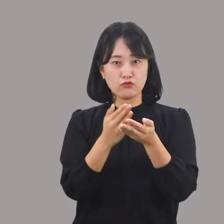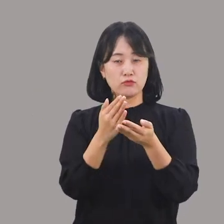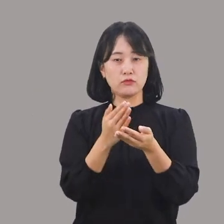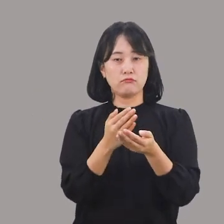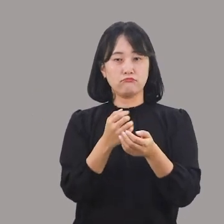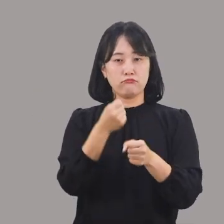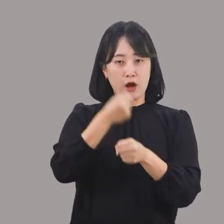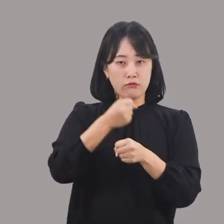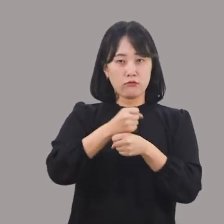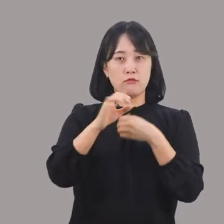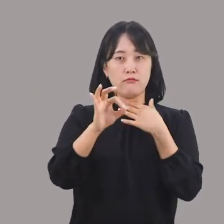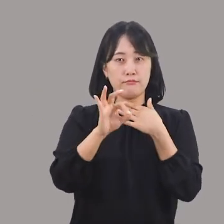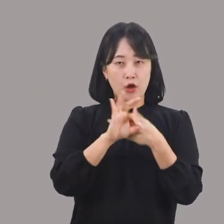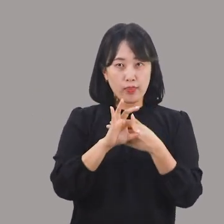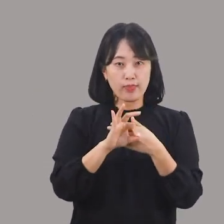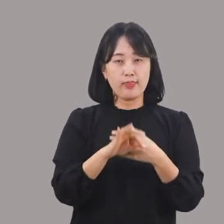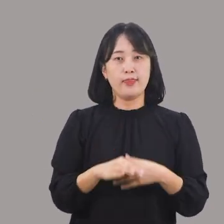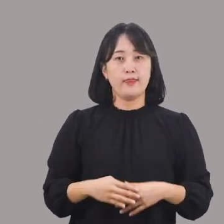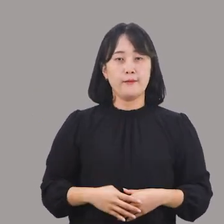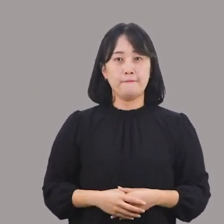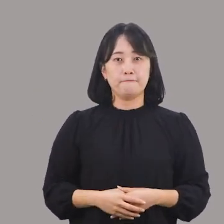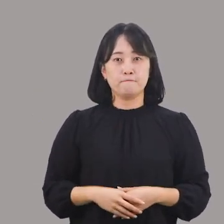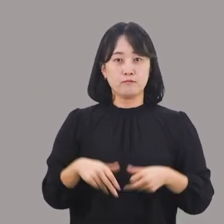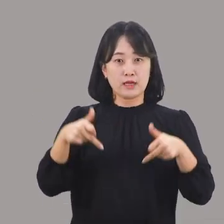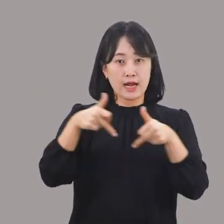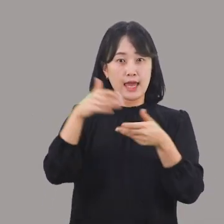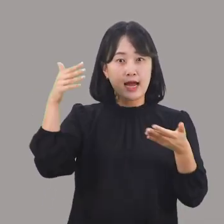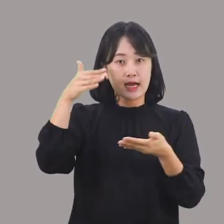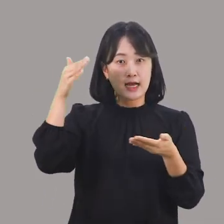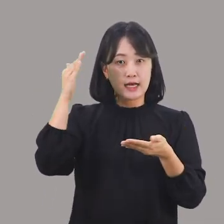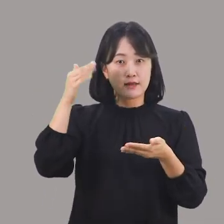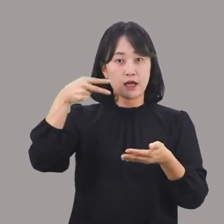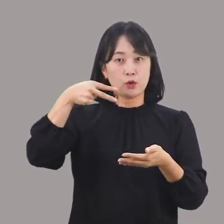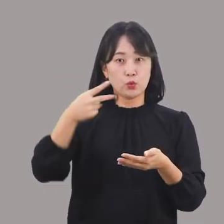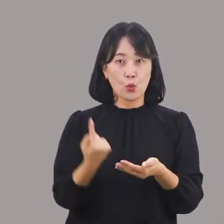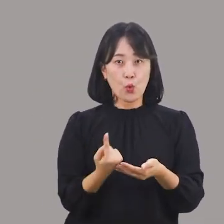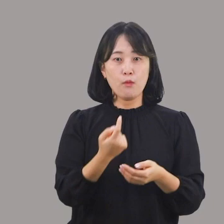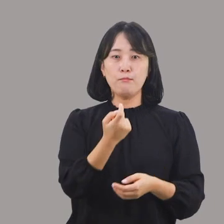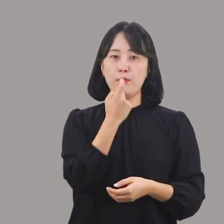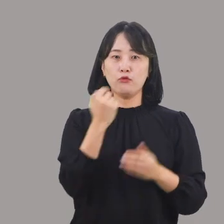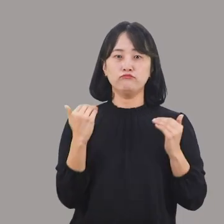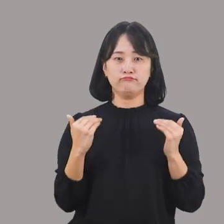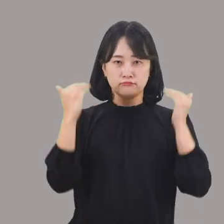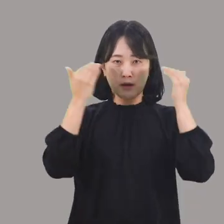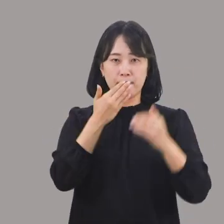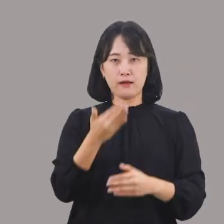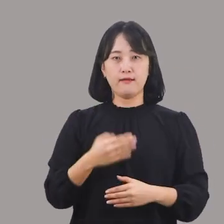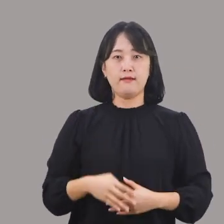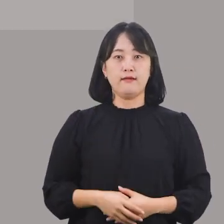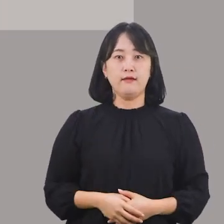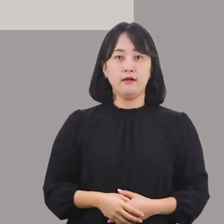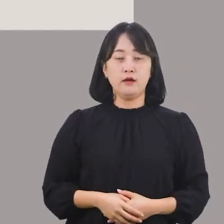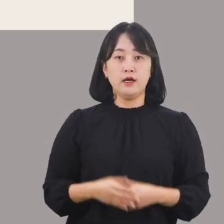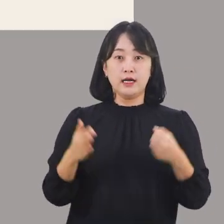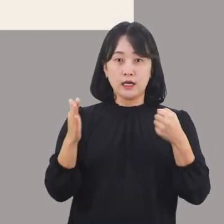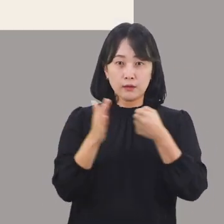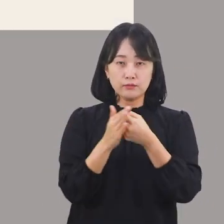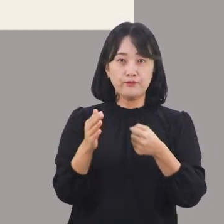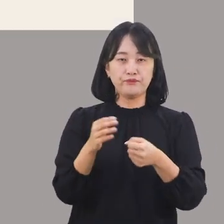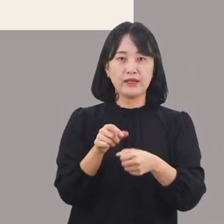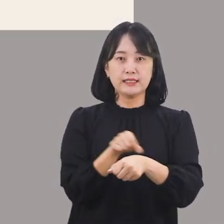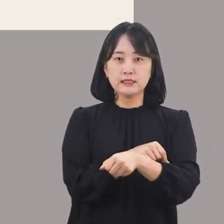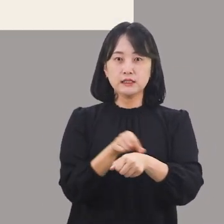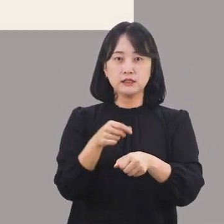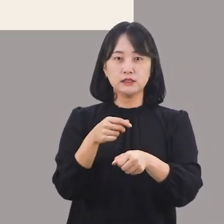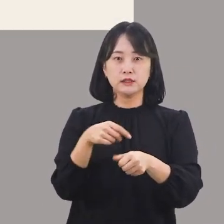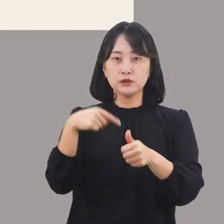수 있도록 수정하여 제시한다면 장애 학생도 배우고 성장할 수 있습니다. 그래서